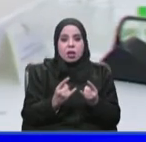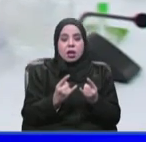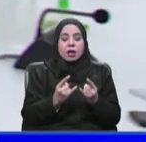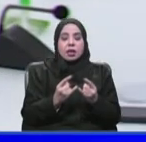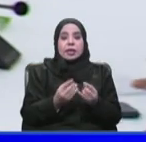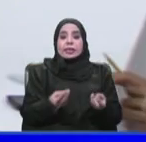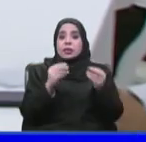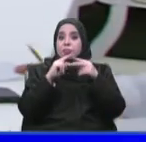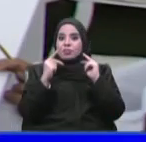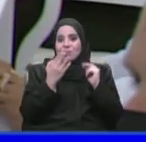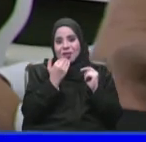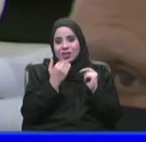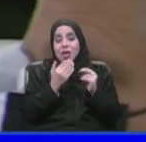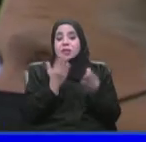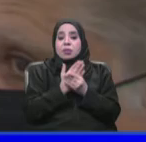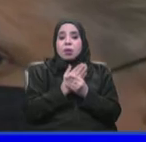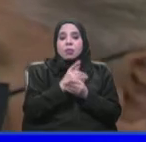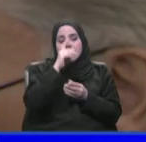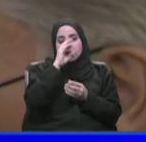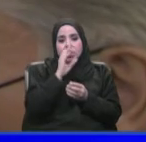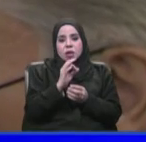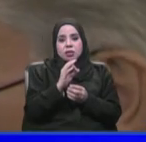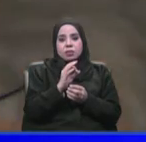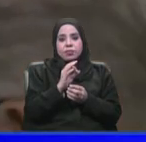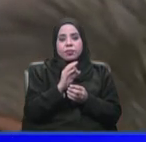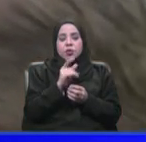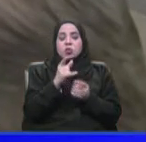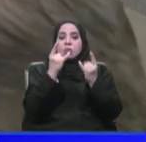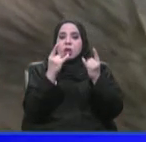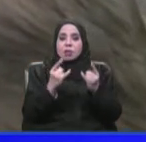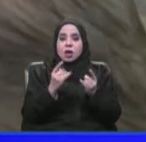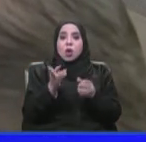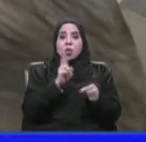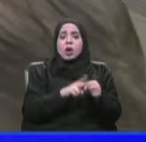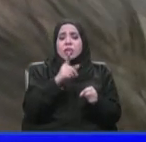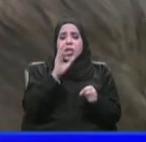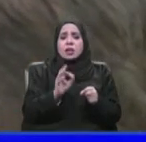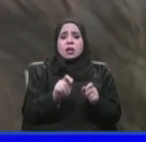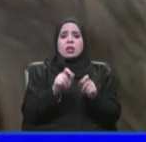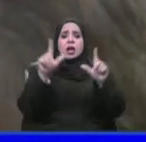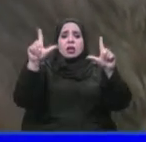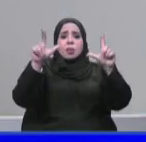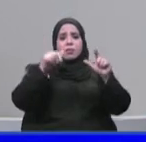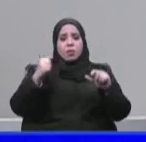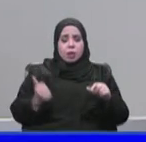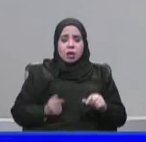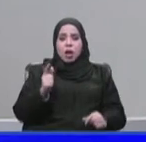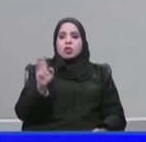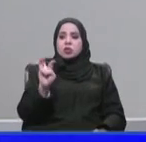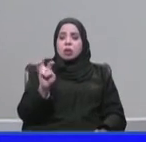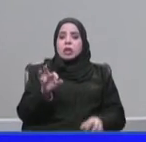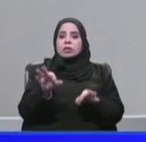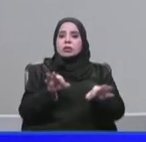نقل الخبر أو السبق الصحفي على حساب المصداقية والدقة. وأكد أن الأجهزة الإعلامية في البحرين